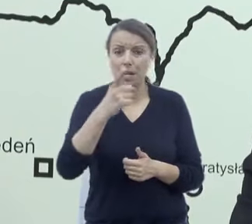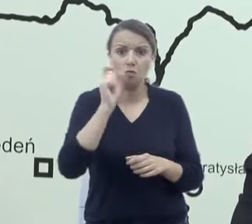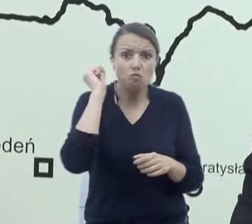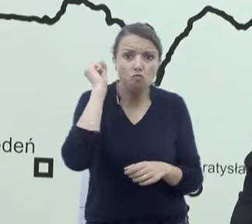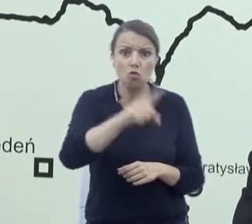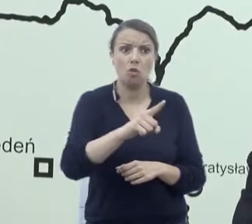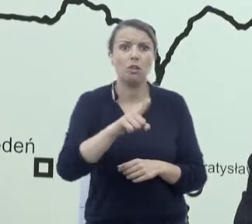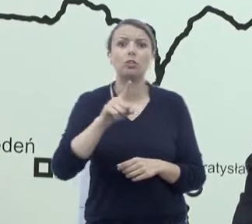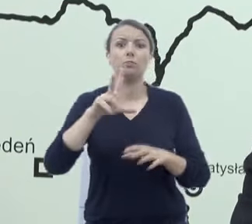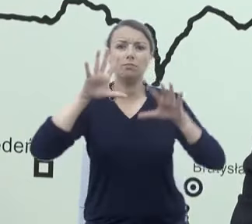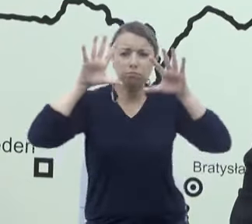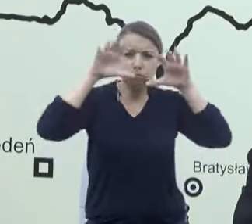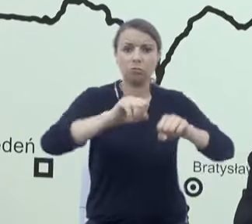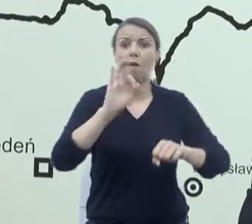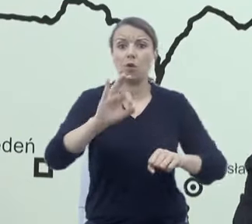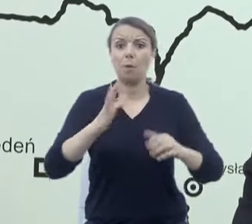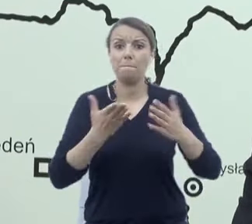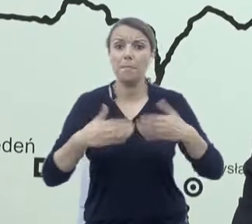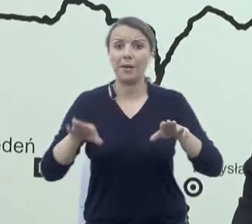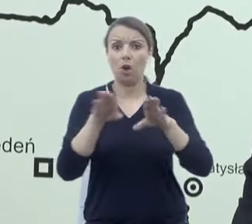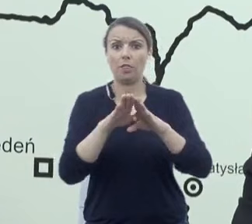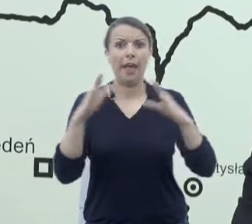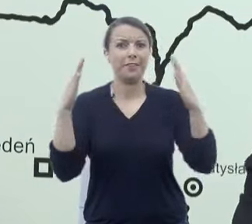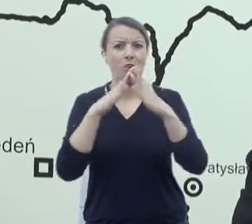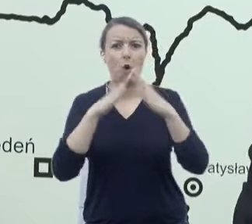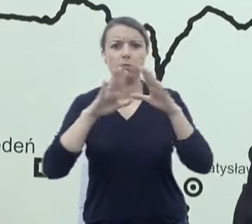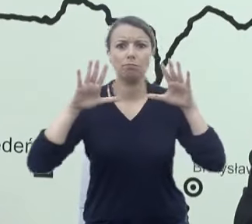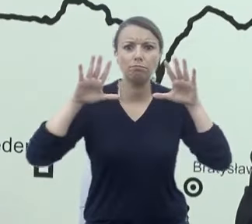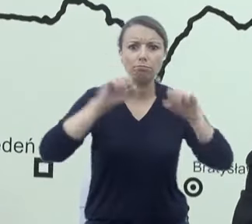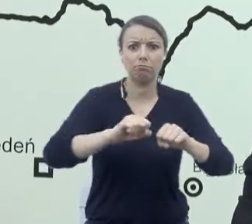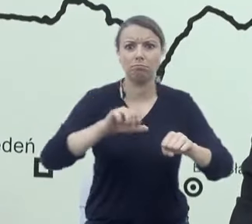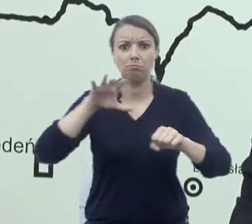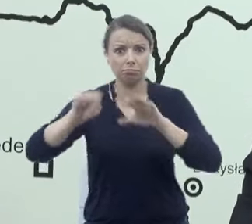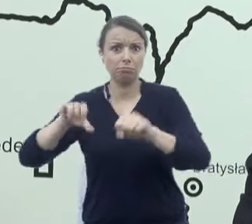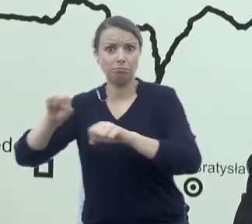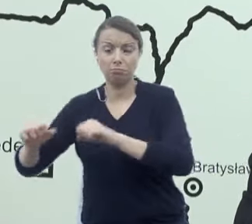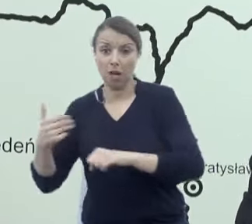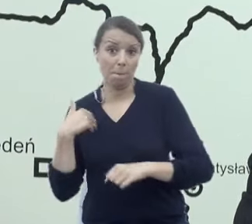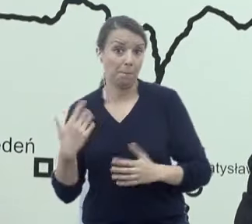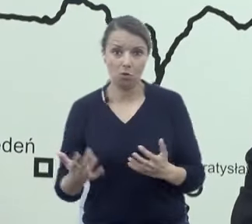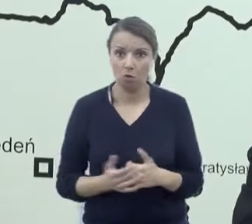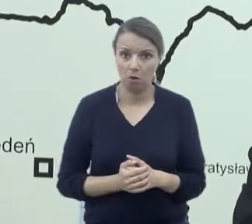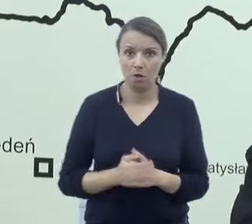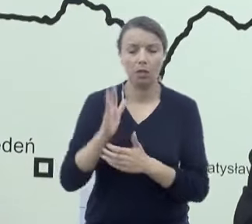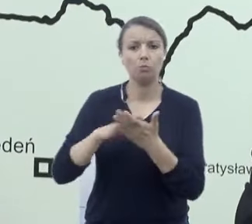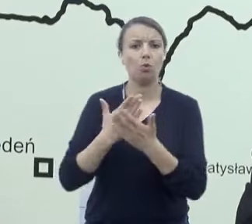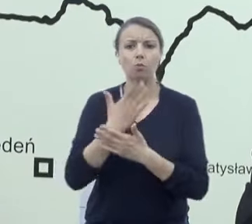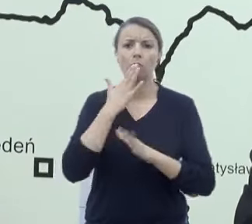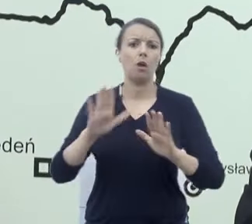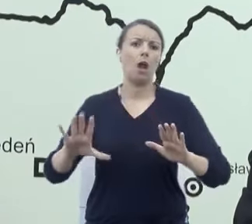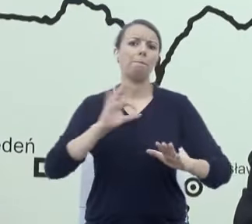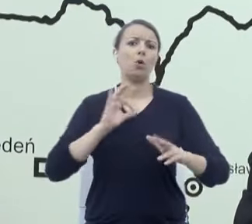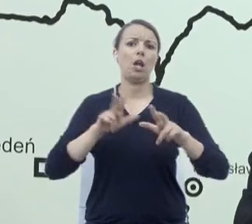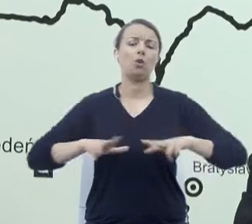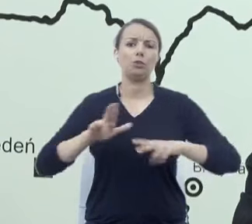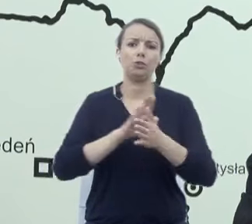i jakiegoś tam, jakiejś odpowiedzialności, mimo że na przykład moja rodzina czy tam kogoś jest absolutnie czysta,